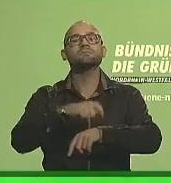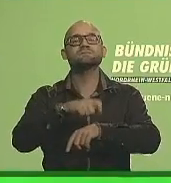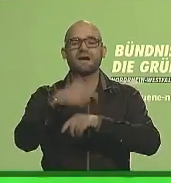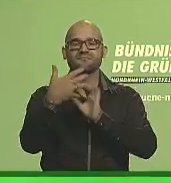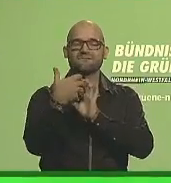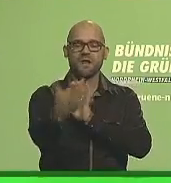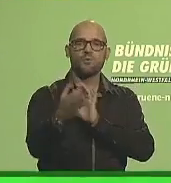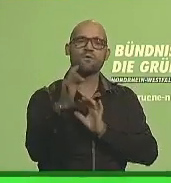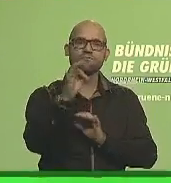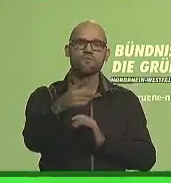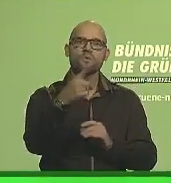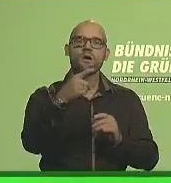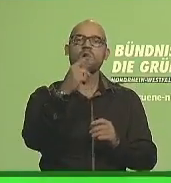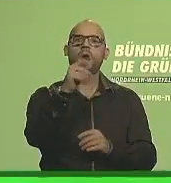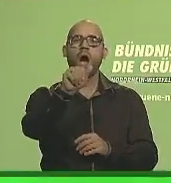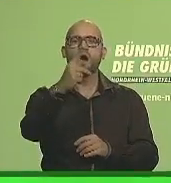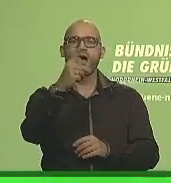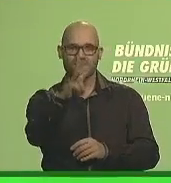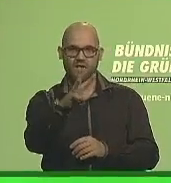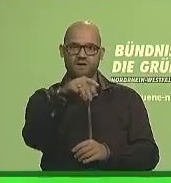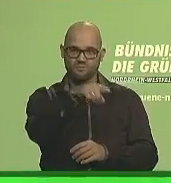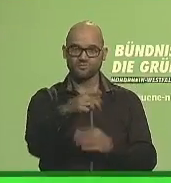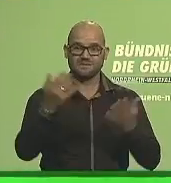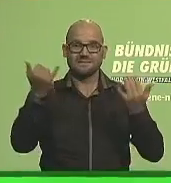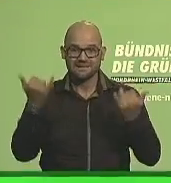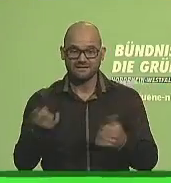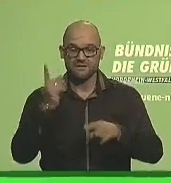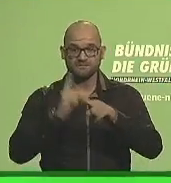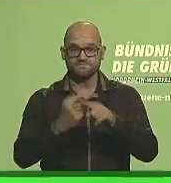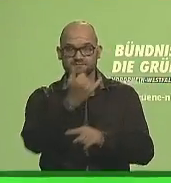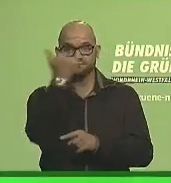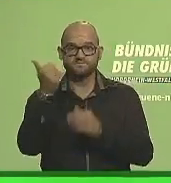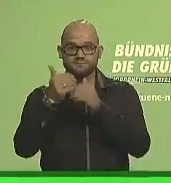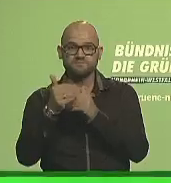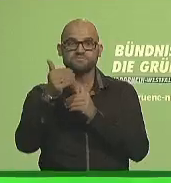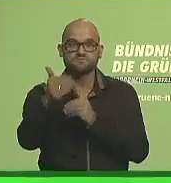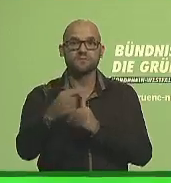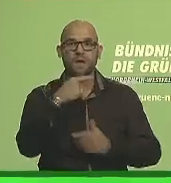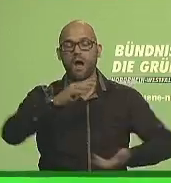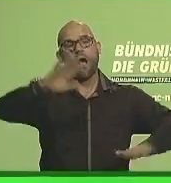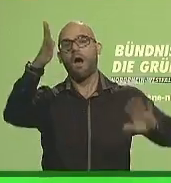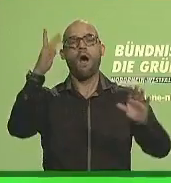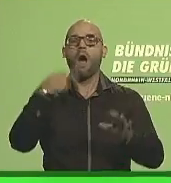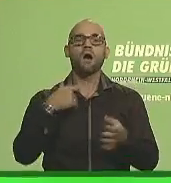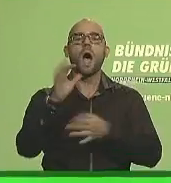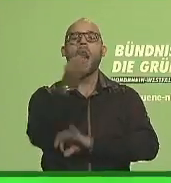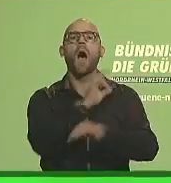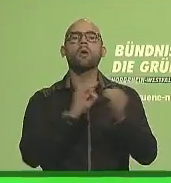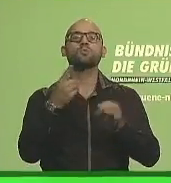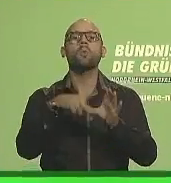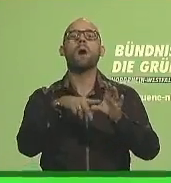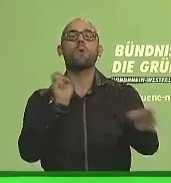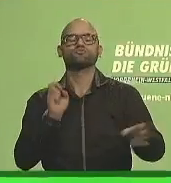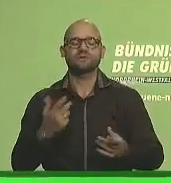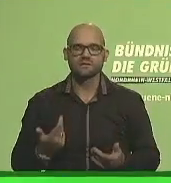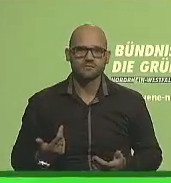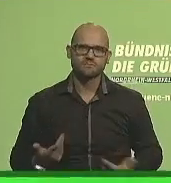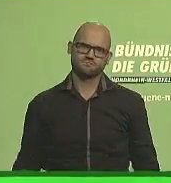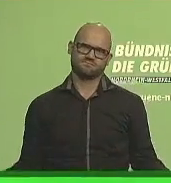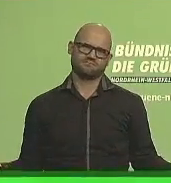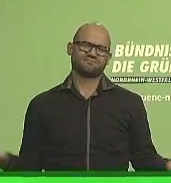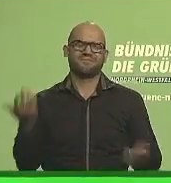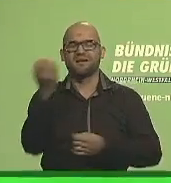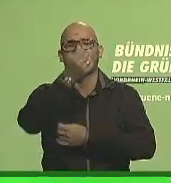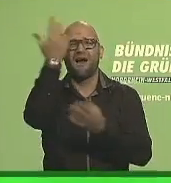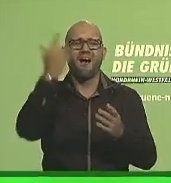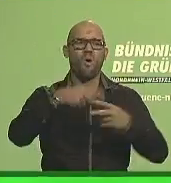Atomkraftwerke gemacht haben, die wollten uns weismachen, dass sie ein halbes Jahr später plötzlich für den Atomausstieg sind. Das haben sie nur gemacht, weil der Druck